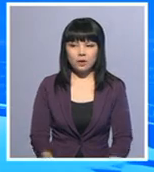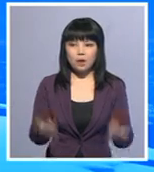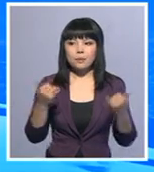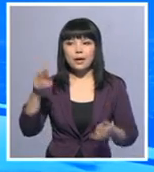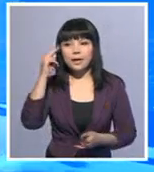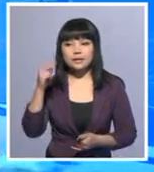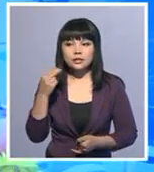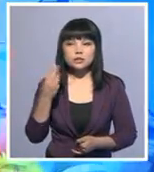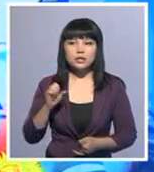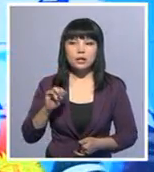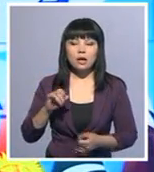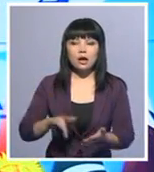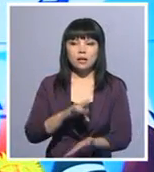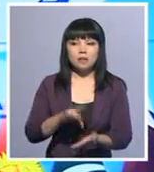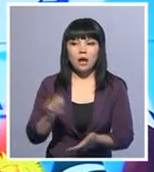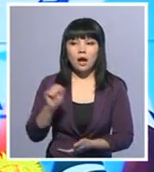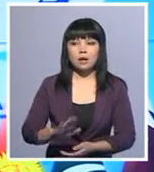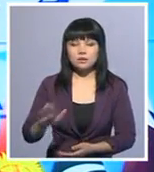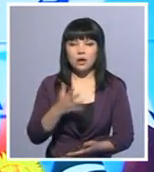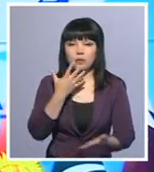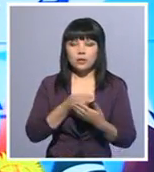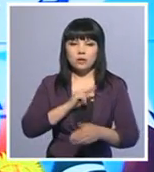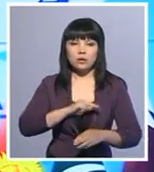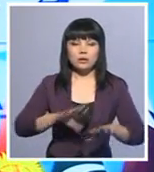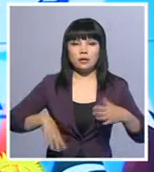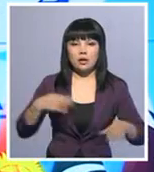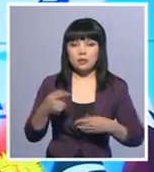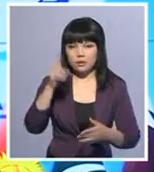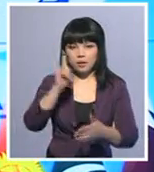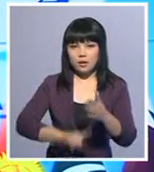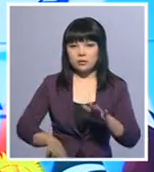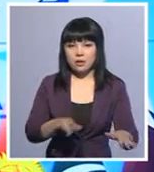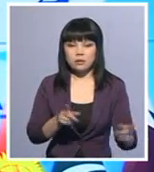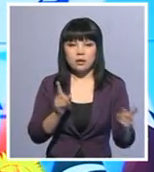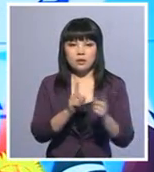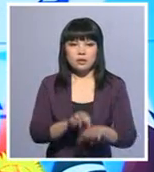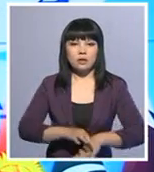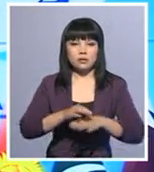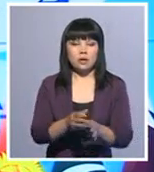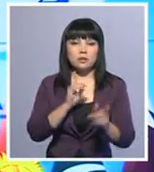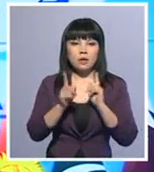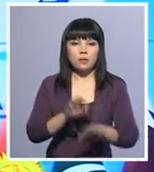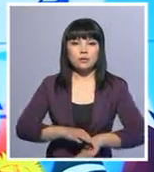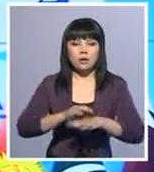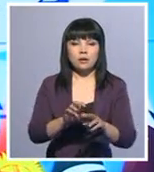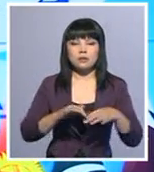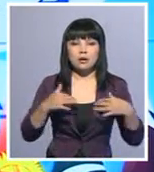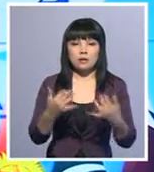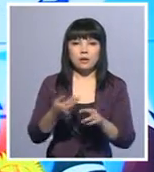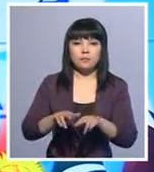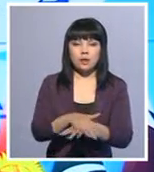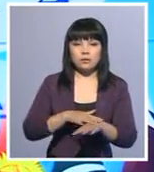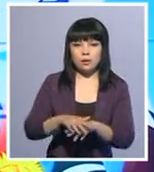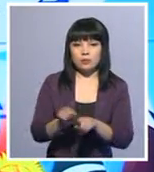Бүгін Қытайдың Шанхай қаласында Азиядағы өзара іс-қимыл және сенім шаралар кеңесінің кезекті саммиті басталды. Халықаралық жиын көршінің отына